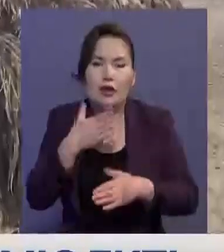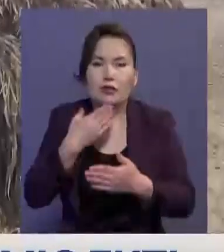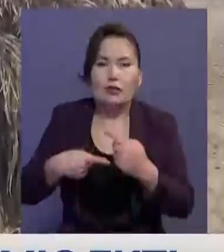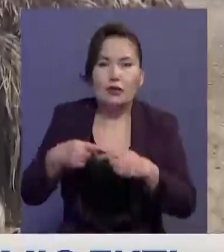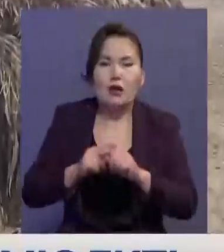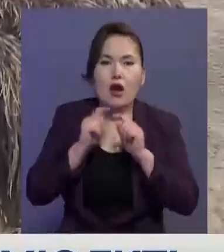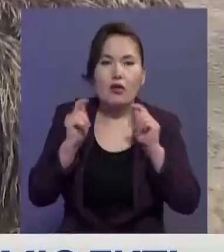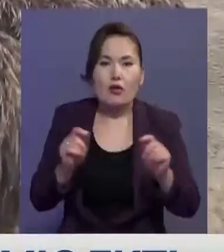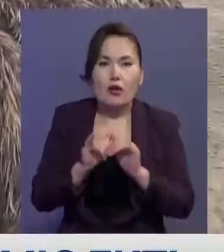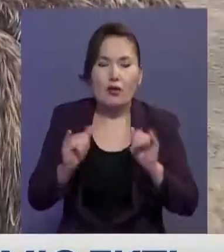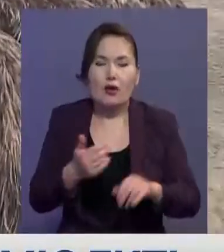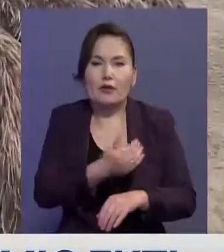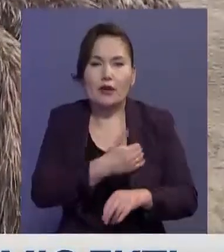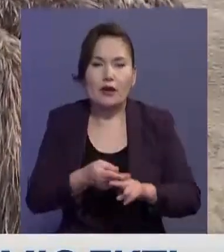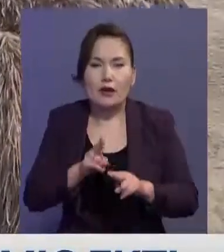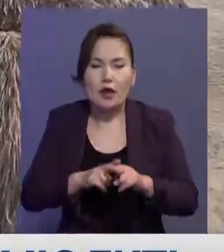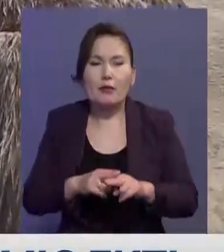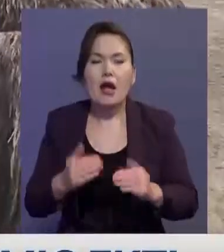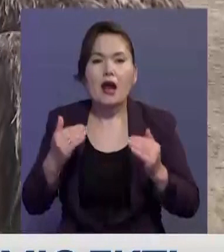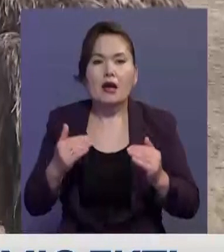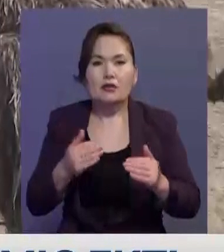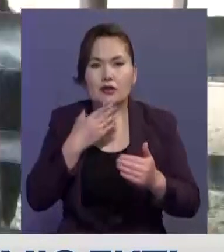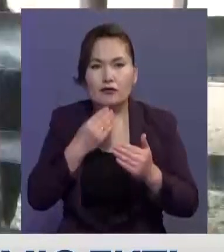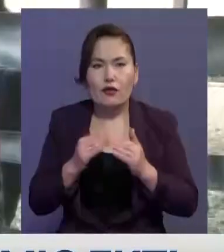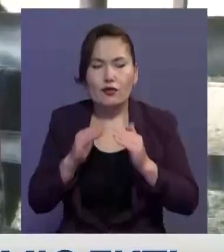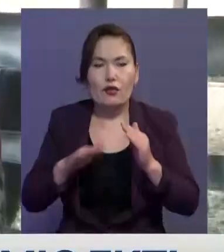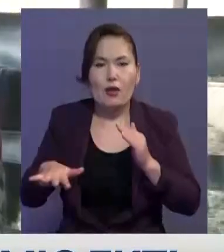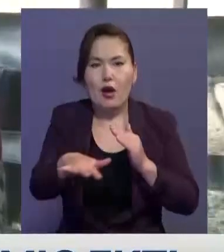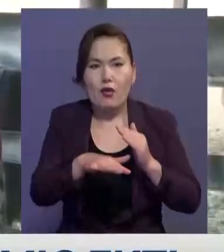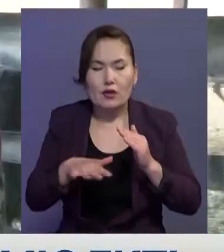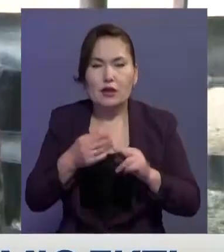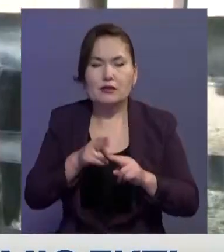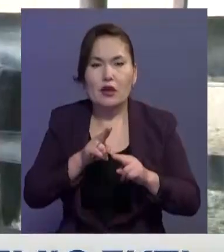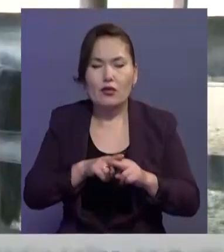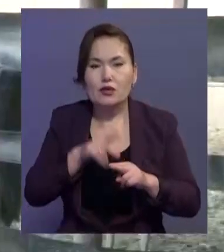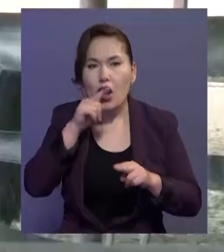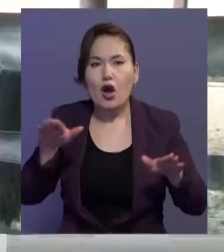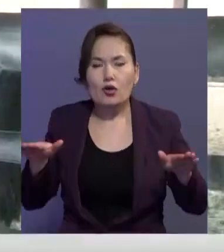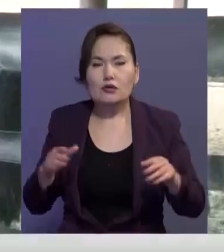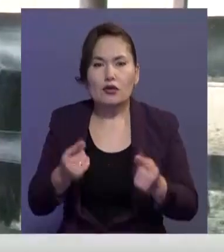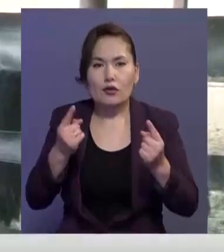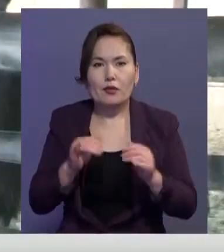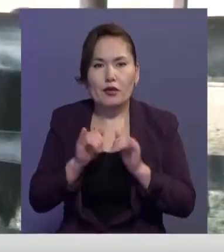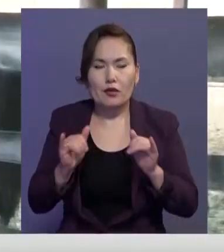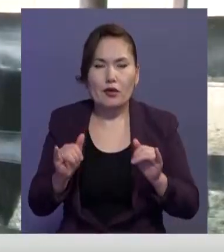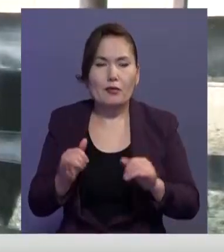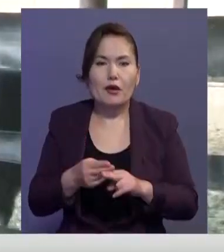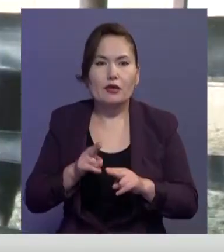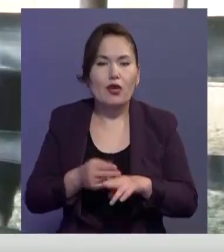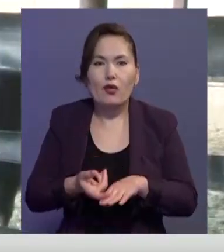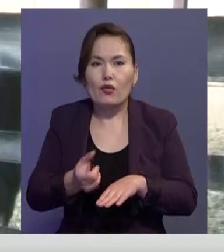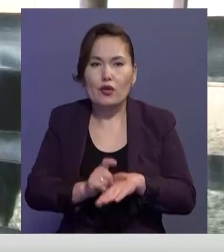дамыту. Әзірге құсты ауласындағы қорада бағып отыр. Еті де пайдалы, майы да, бұдан ешқандай атқот